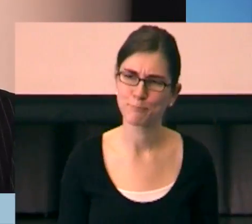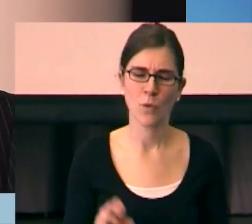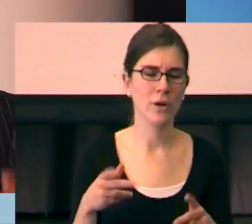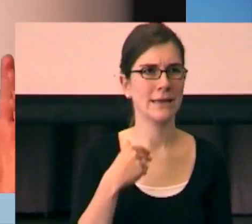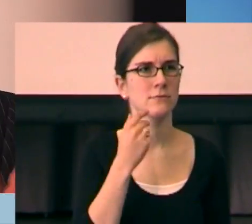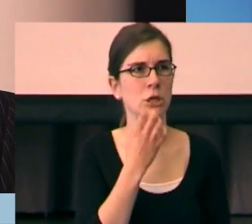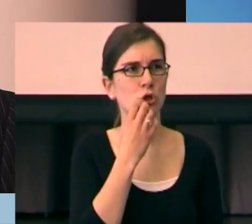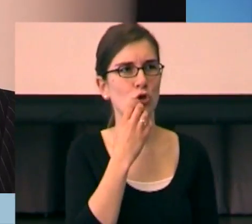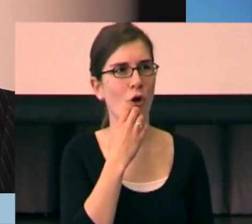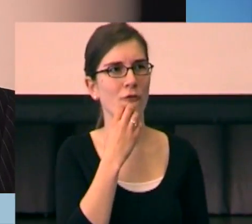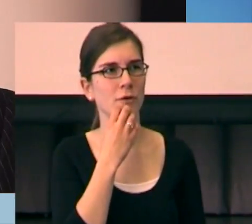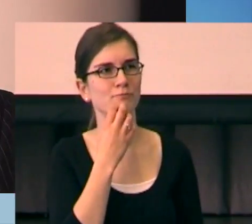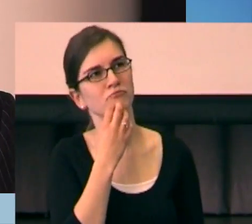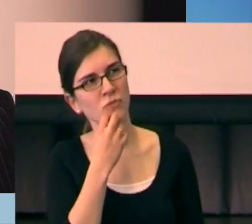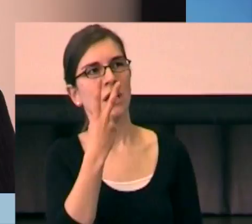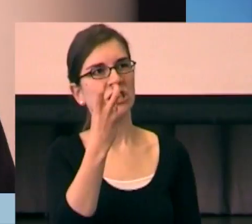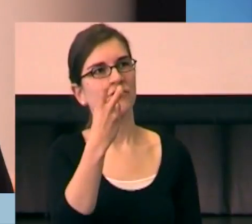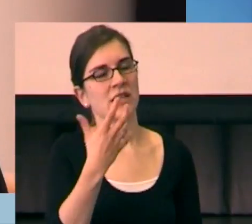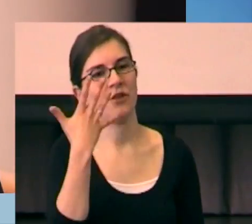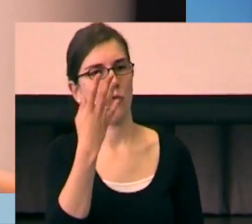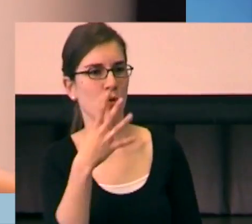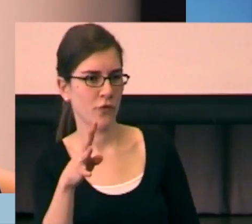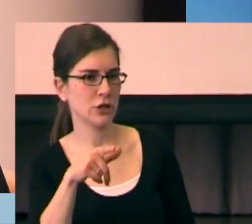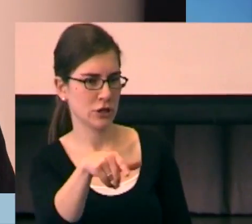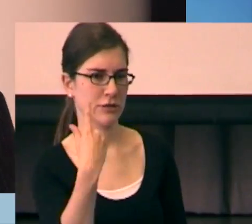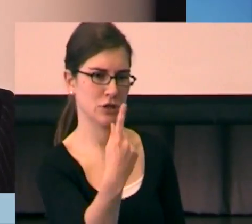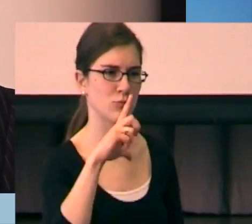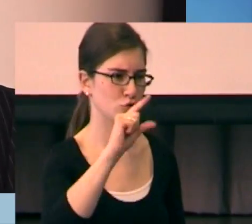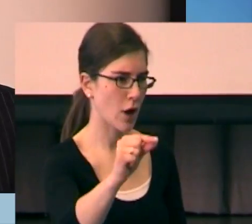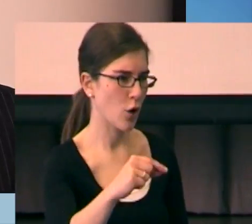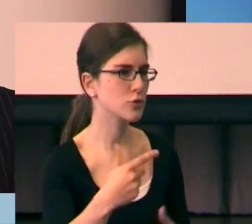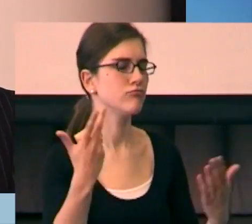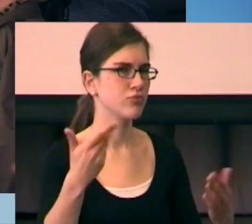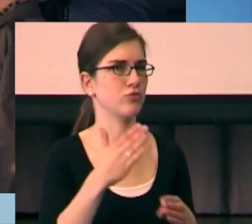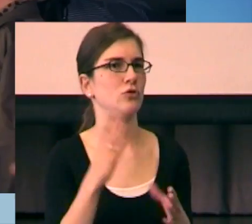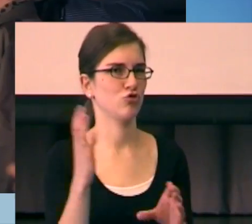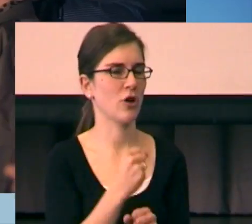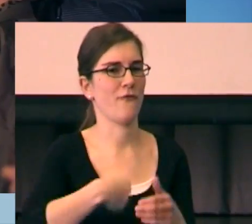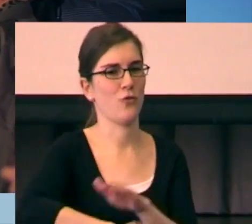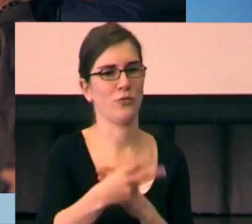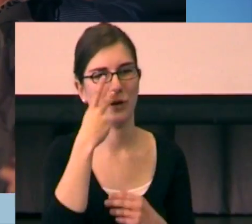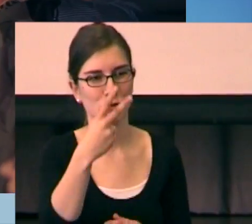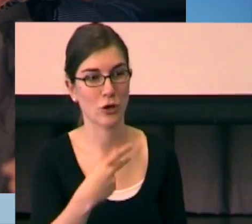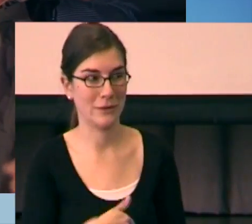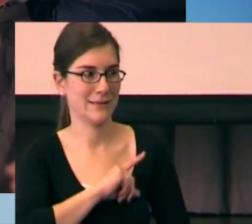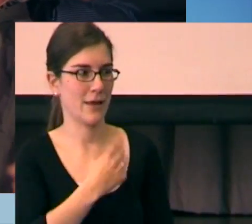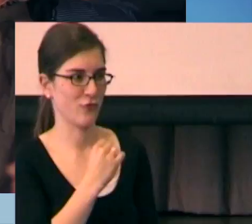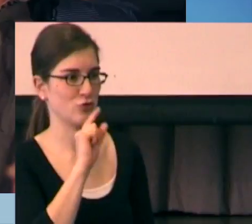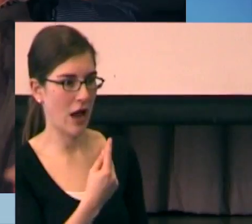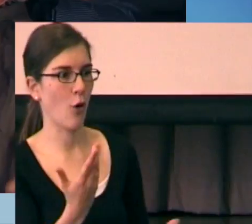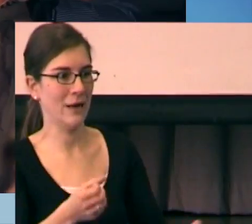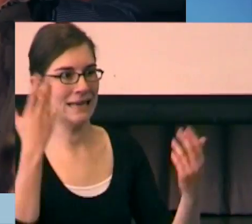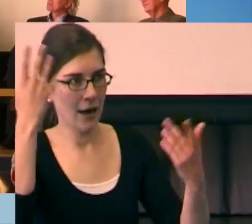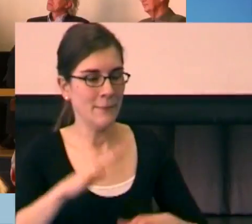20.45 geht das Spiel erst los. Das ganze Gesülze vorneweg kann man sich schenken. Genau das habe ich auch vor. Ich will mir das